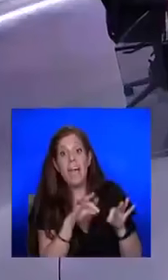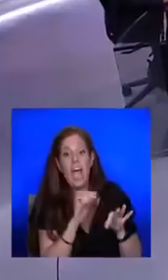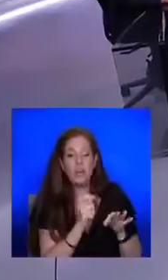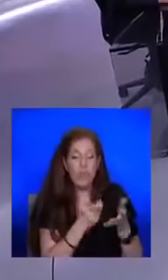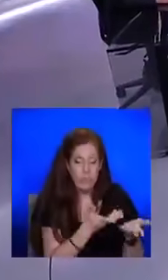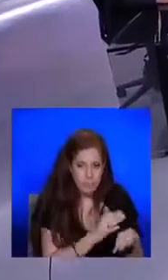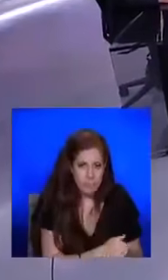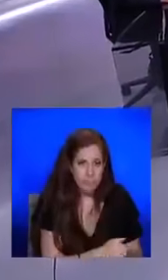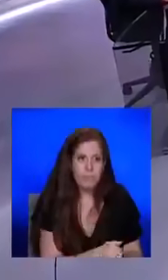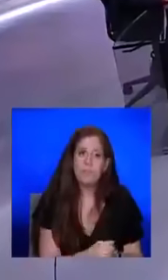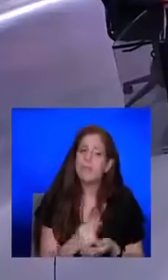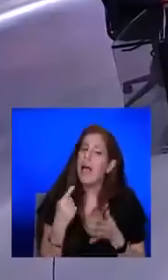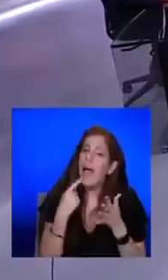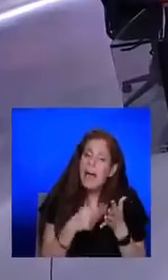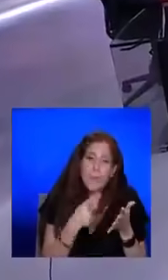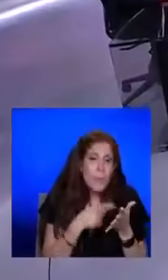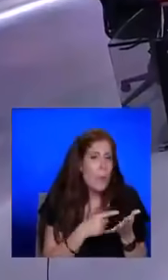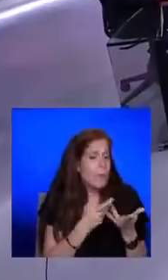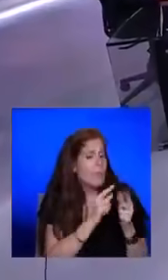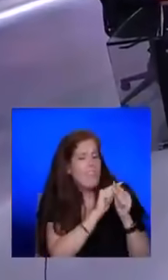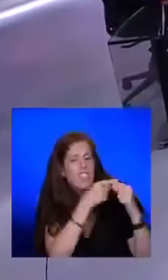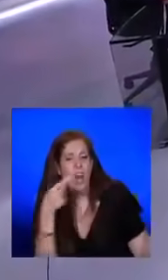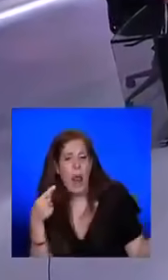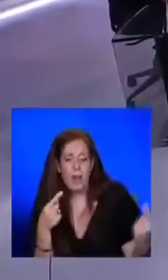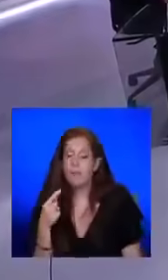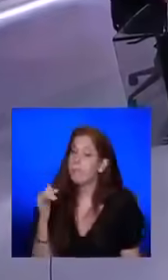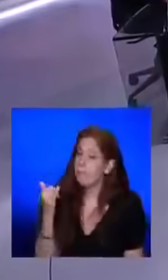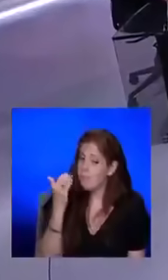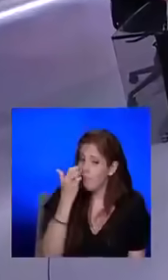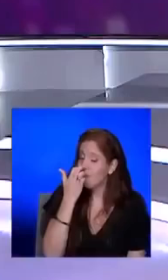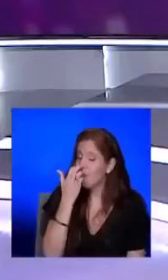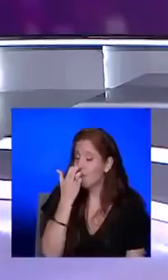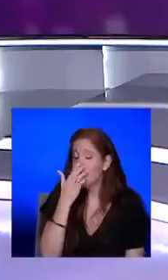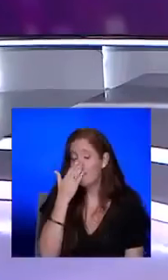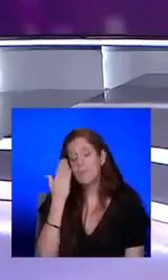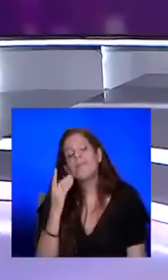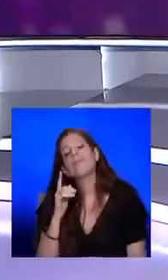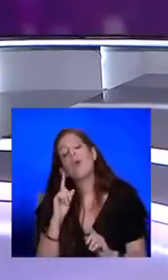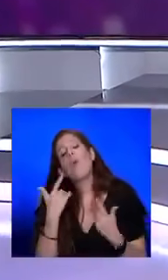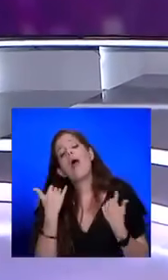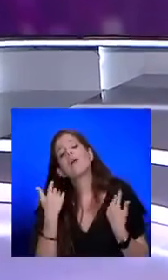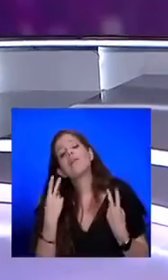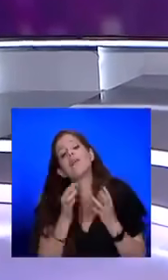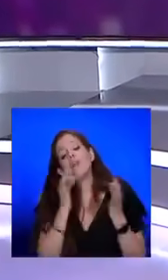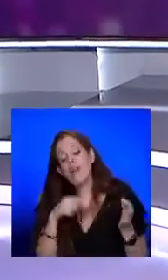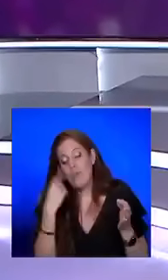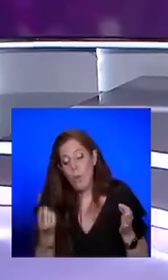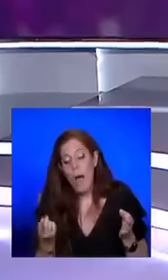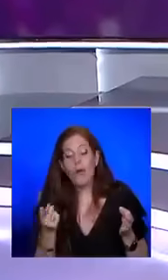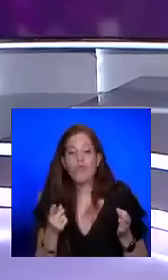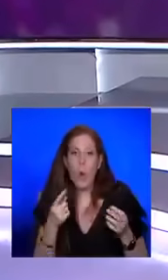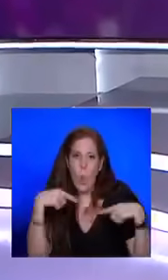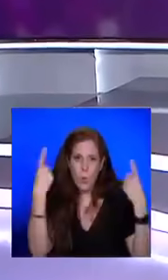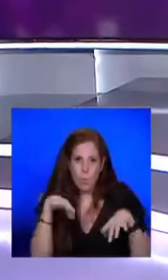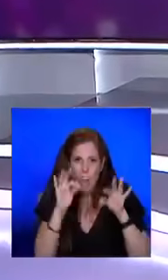רק עם כמה דוגמאות מבין שלל כאבי הראש. כן, ואולי כדאי דוריה שנתחיל ונאמר שכל יום של הצבעות בממשלה כזאת,